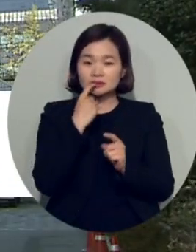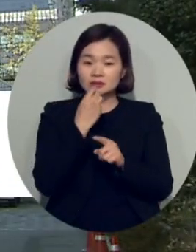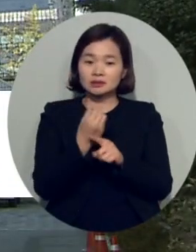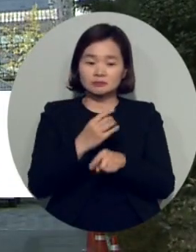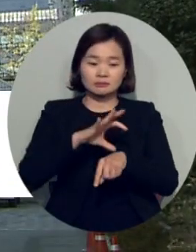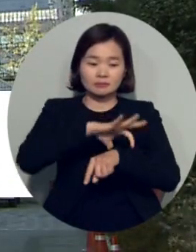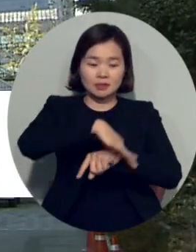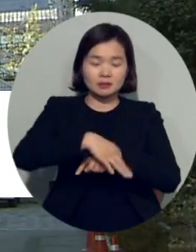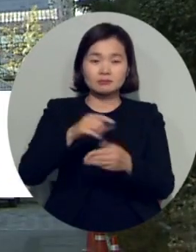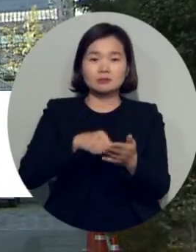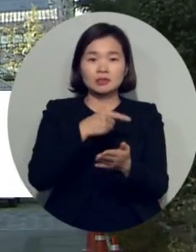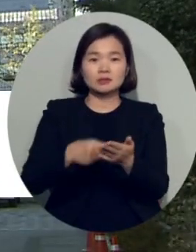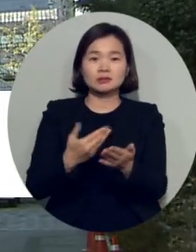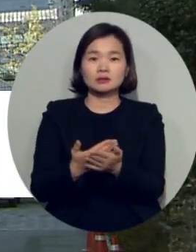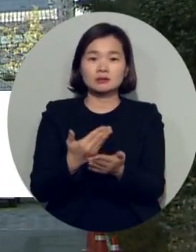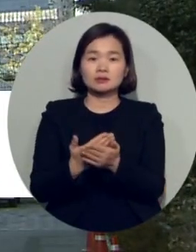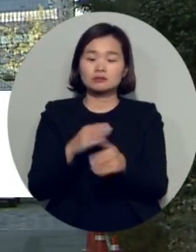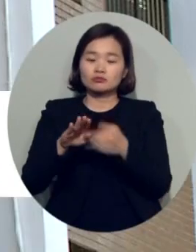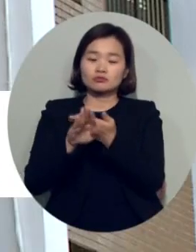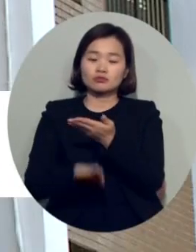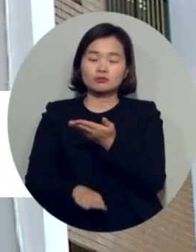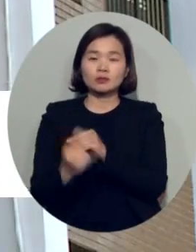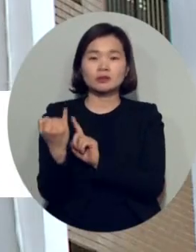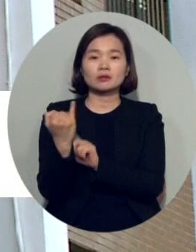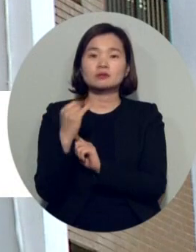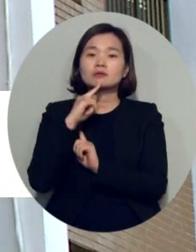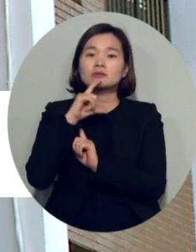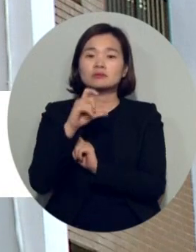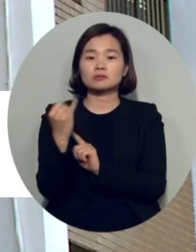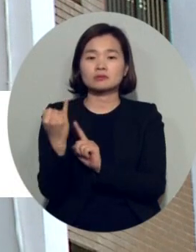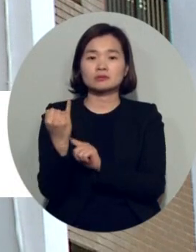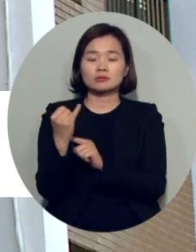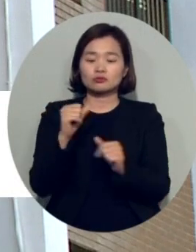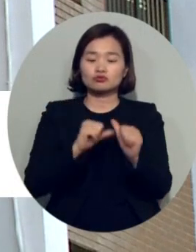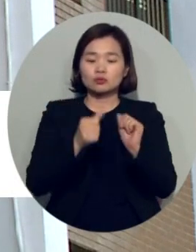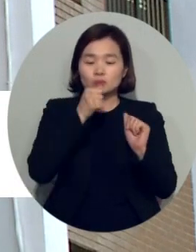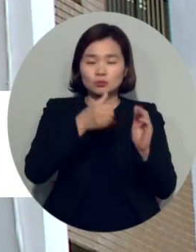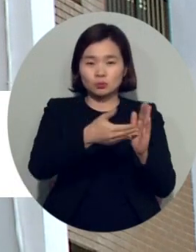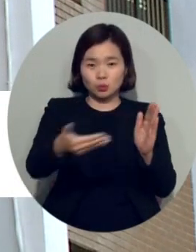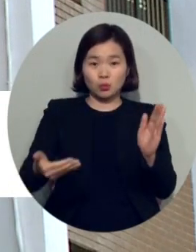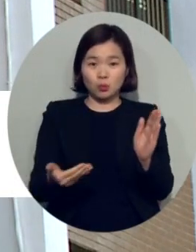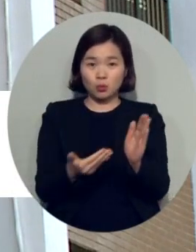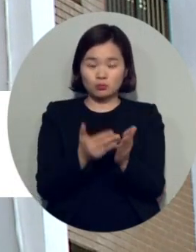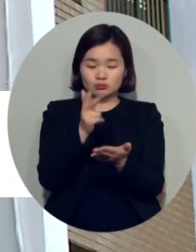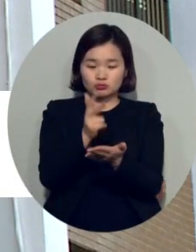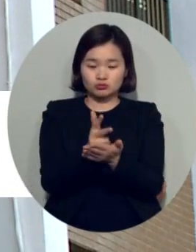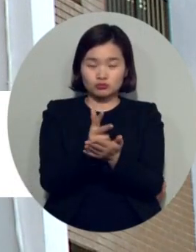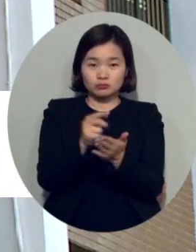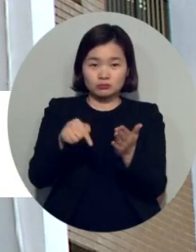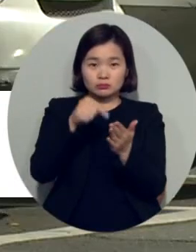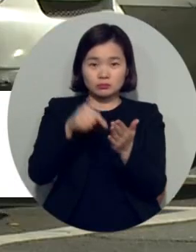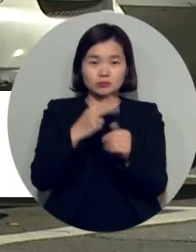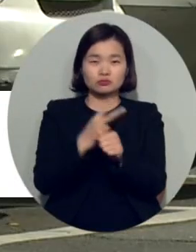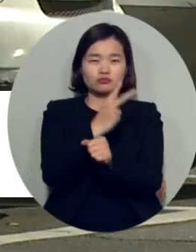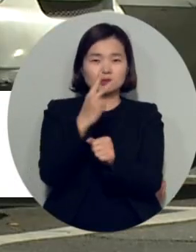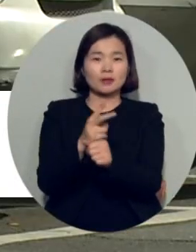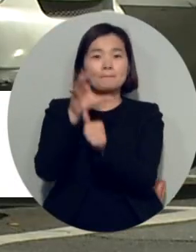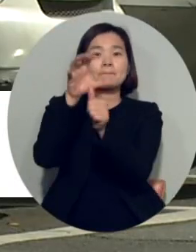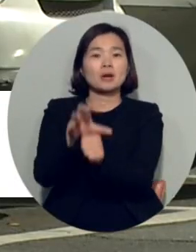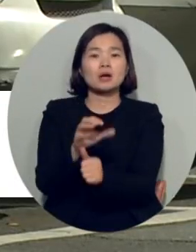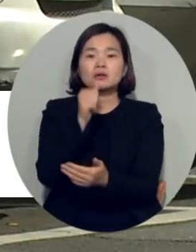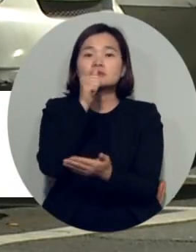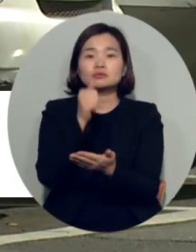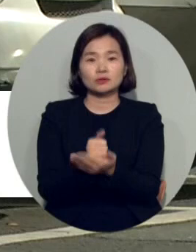금팔찌를 변상하라며 후배인 여중생 15살 C양을 수성못 일대에 주차한 승용차에 2시간가량